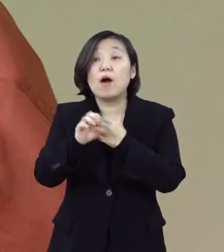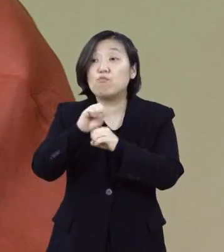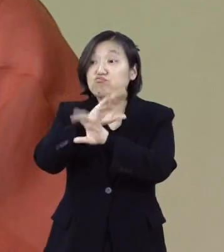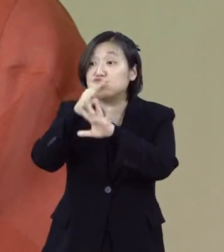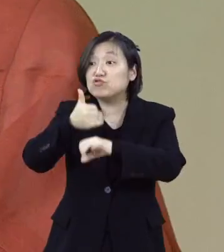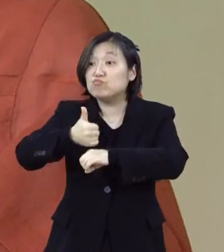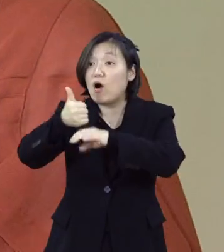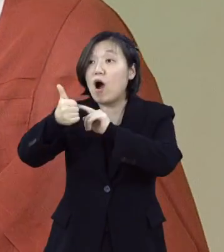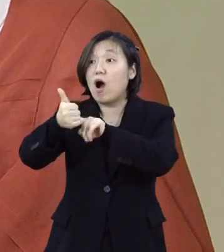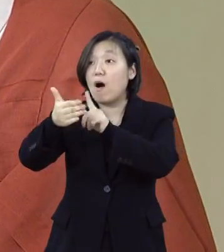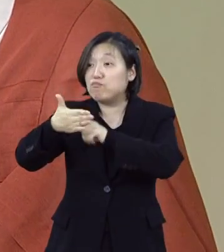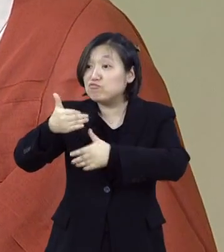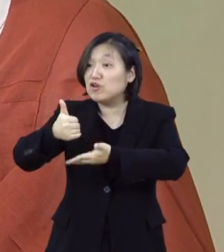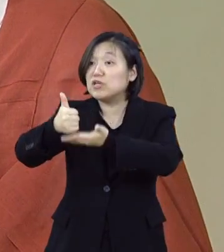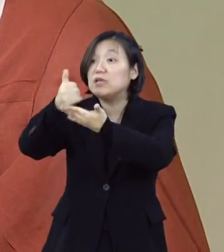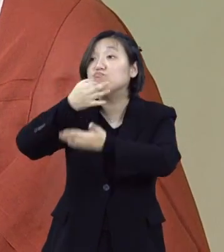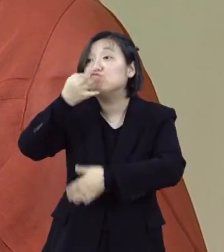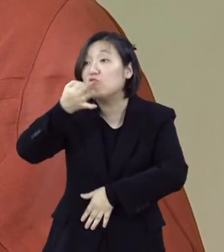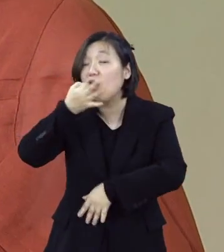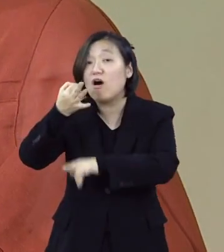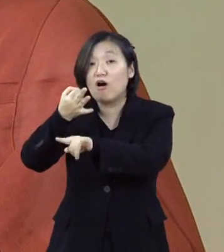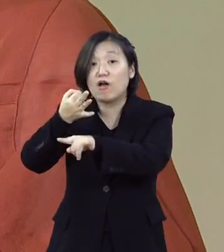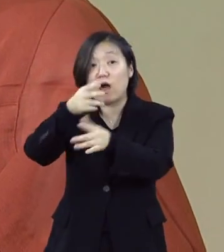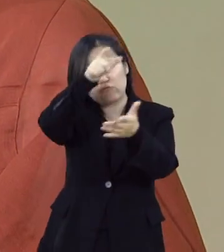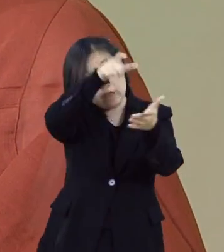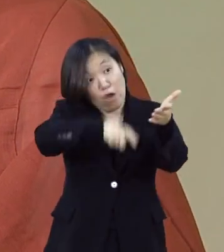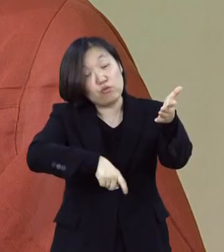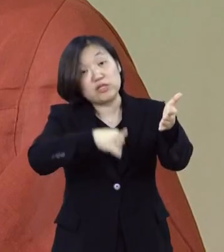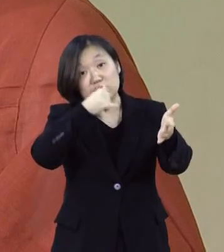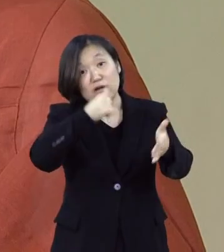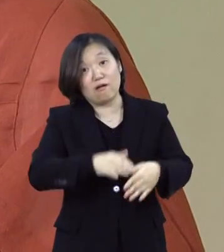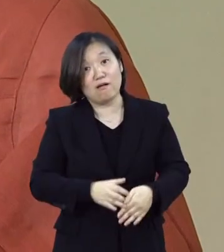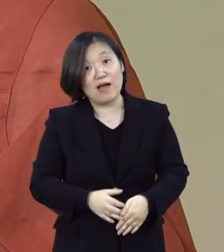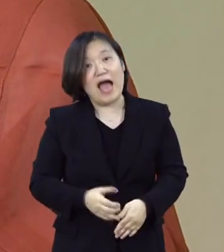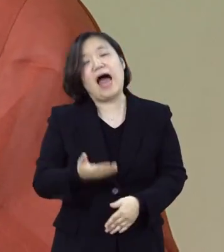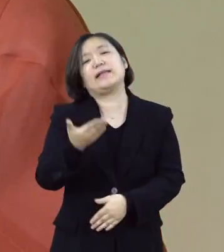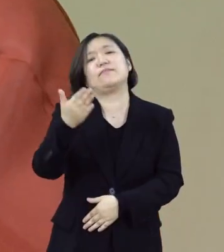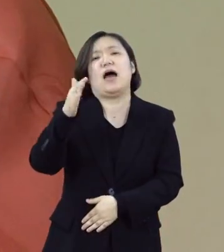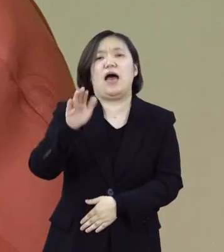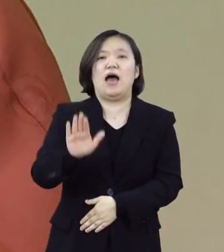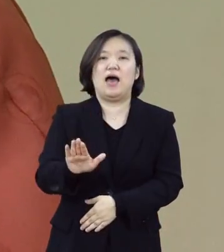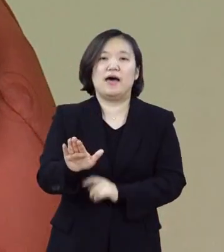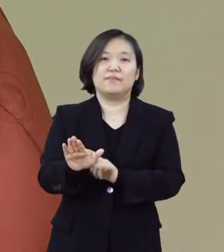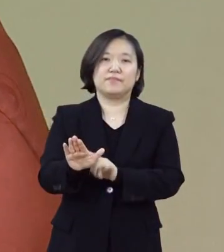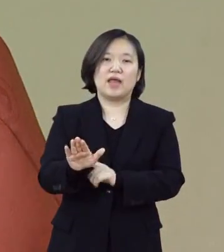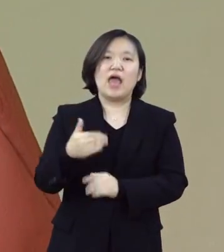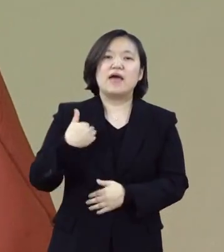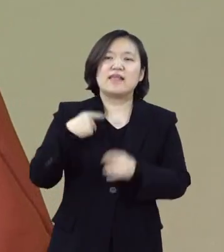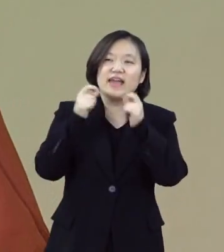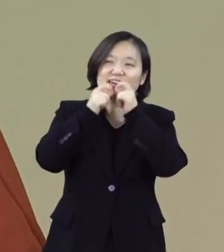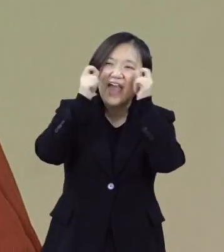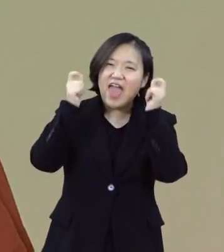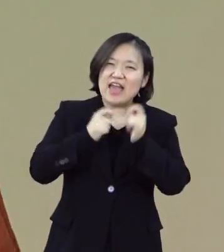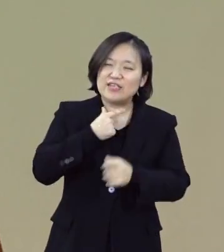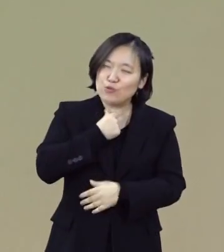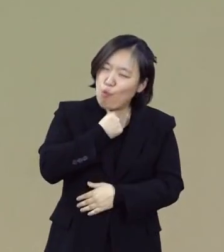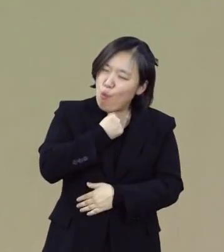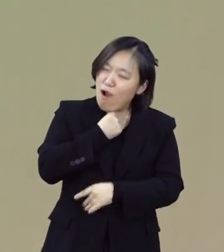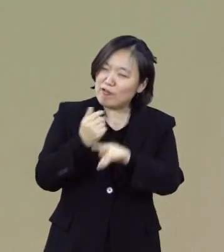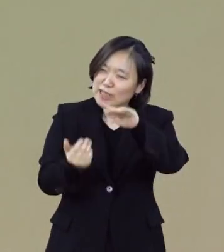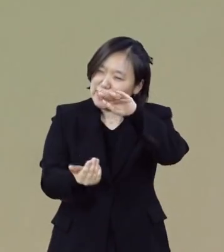경전에 대승경전에도 나오잖아요. 단 내가 개인적인 소원이